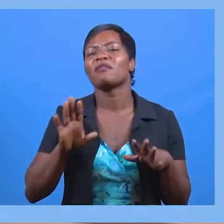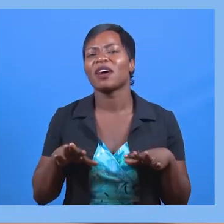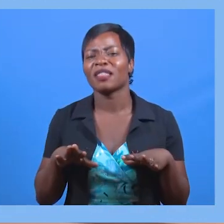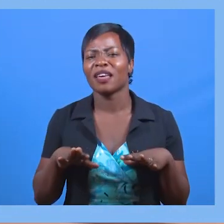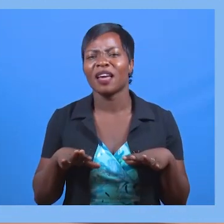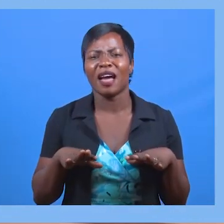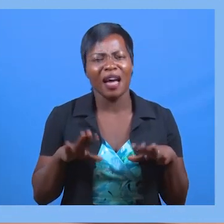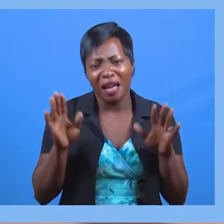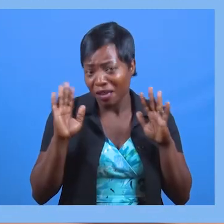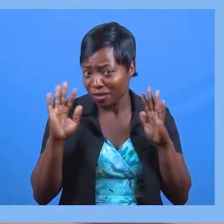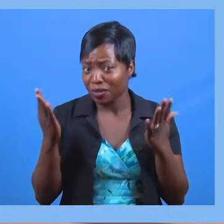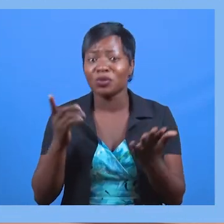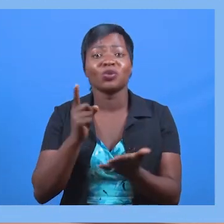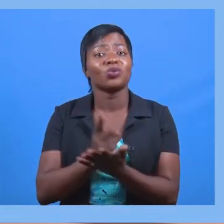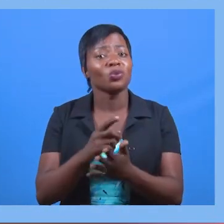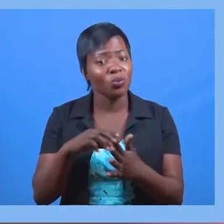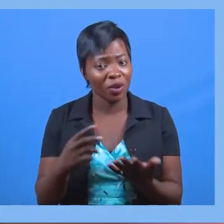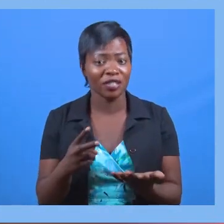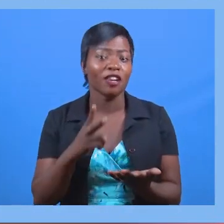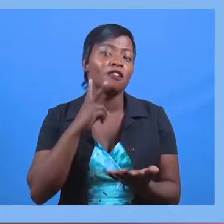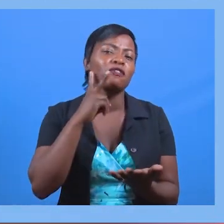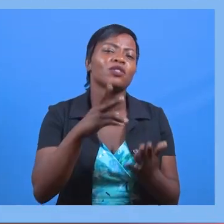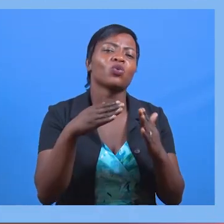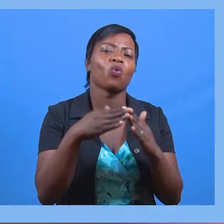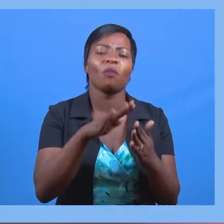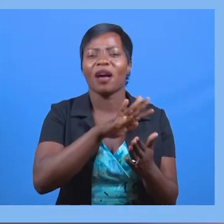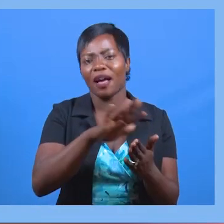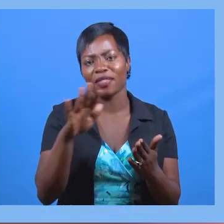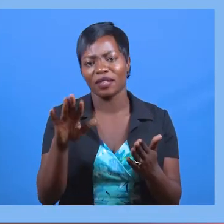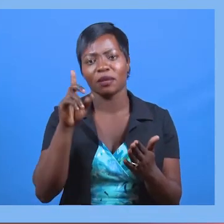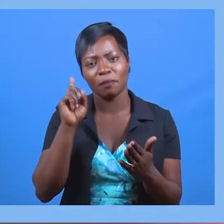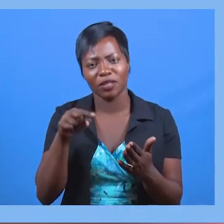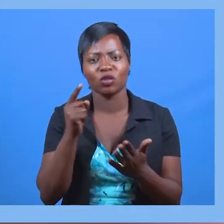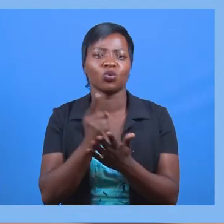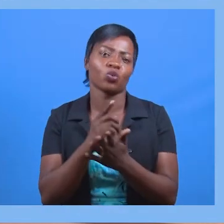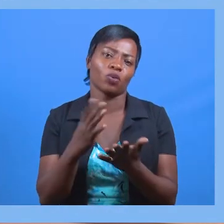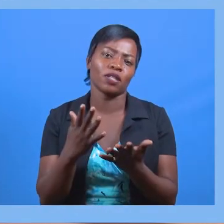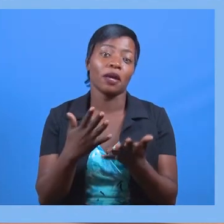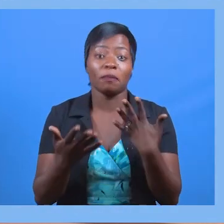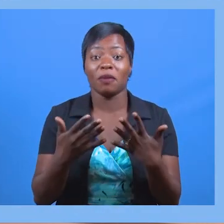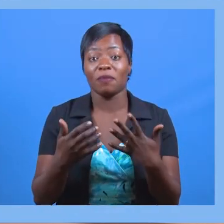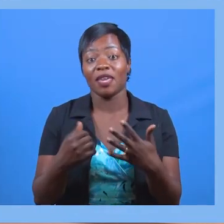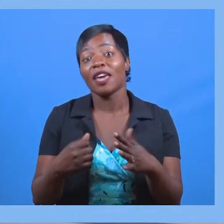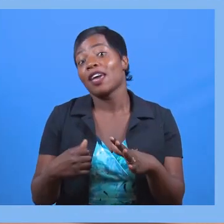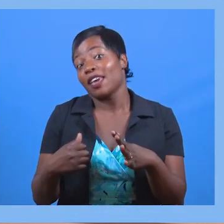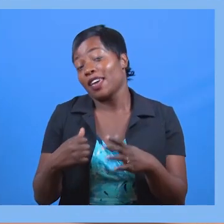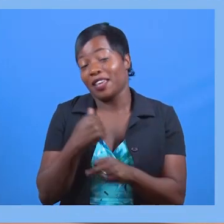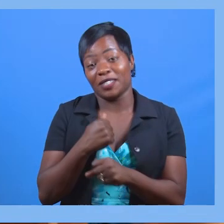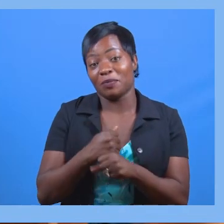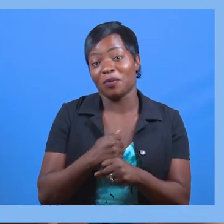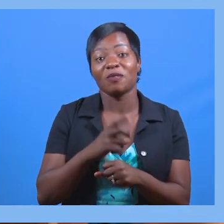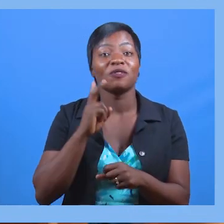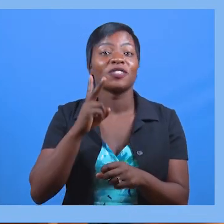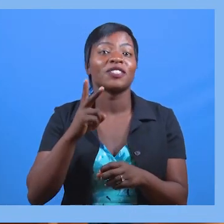havachamboziva masvikiro epamba pevamwe. Vanosvika, ngatimbotorai muenzaniso kuti vari kusvika nemotikari yavo, vaenzi kava, uyu